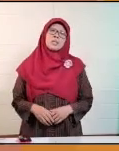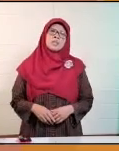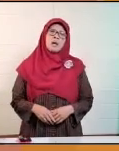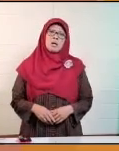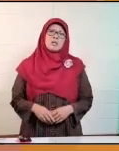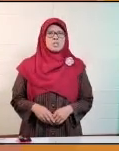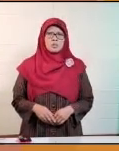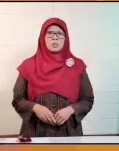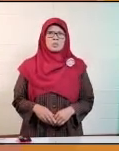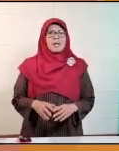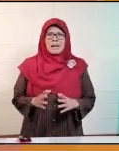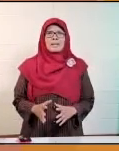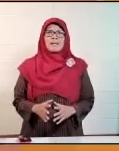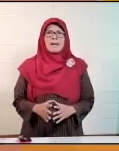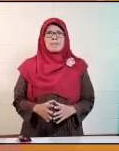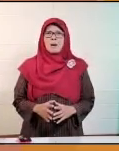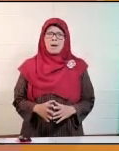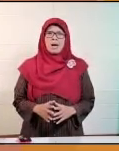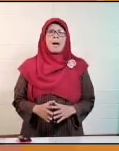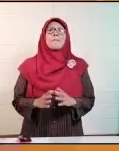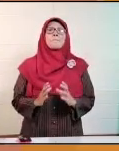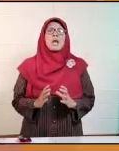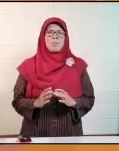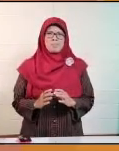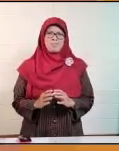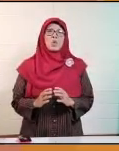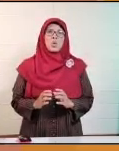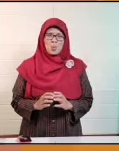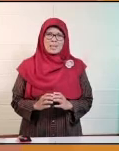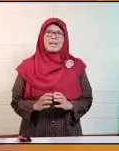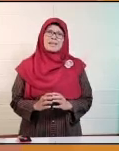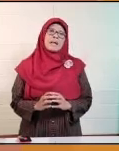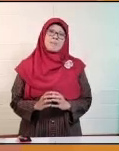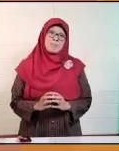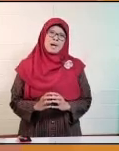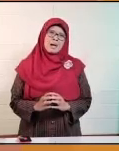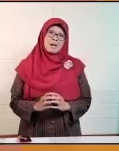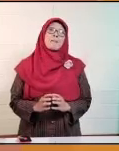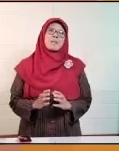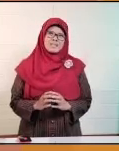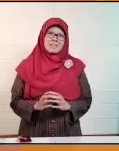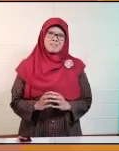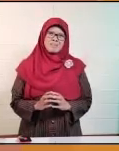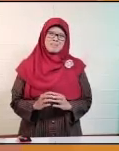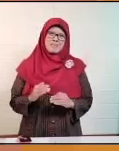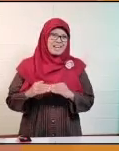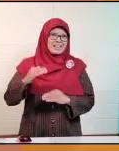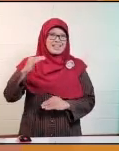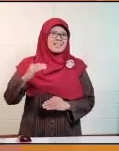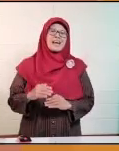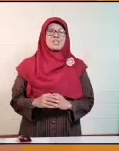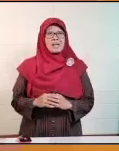setuju menjadi tidak setuju karena apa belum kuat di dalam memegang prinsip